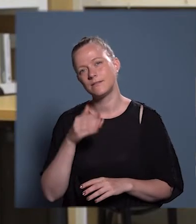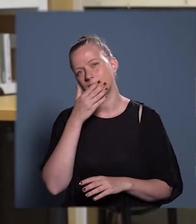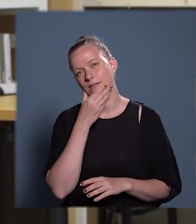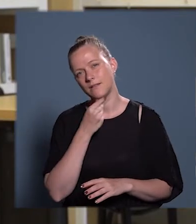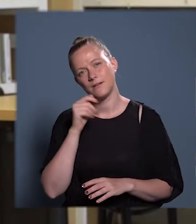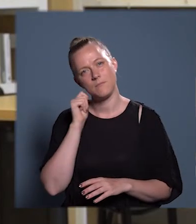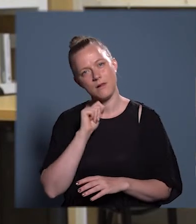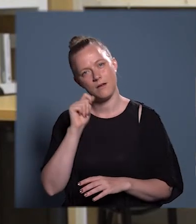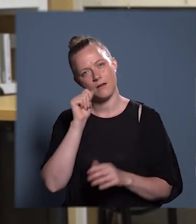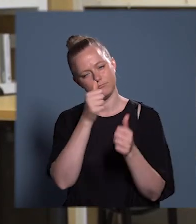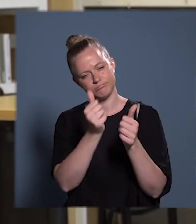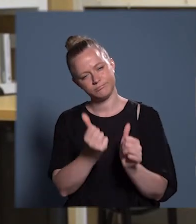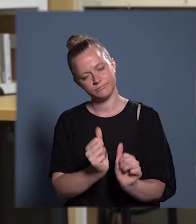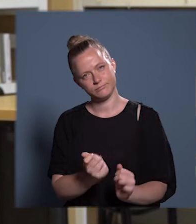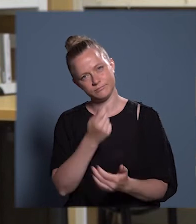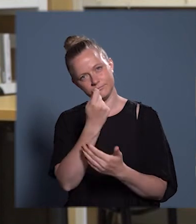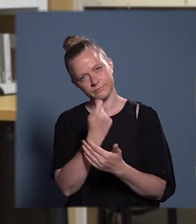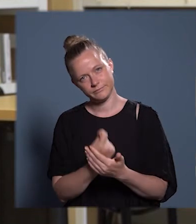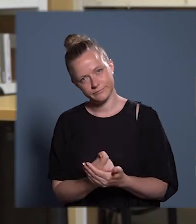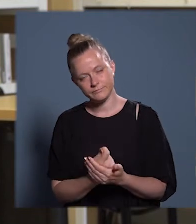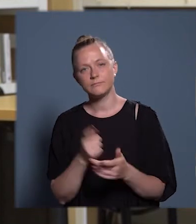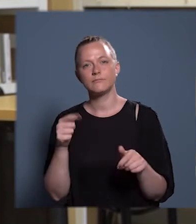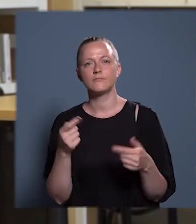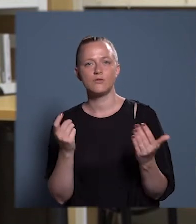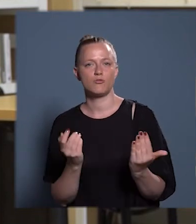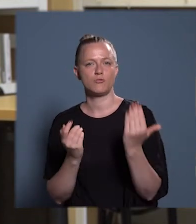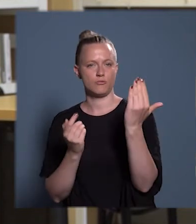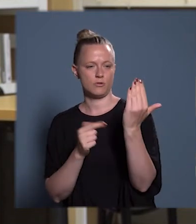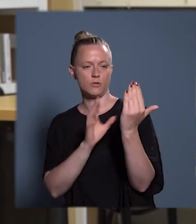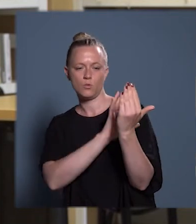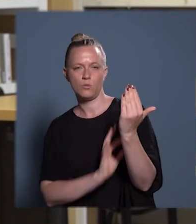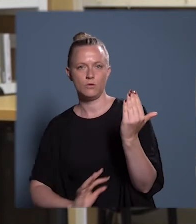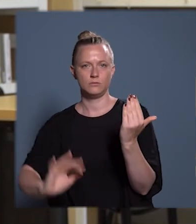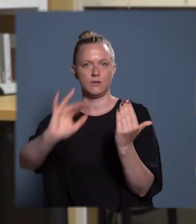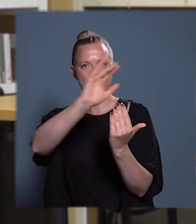lányat megrajzoltam, és oda tettem körülötte